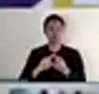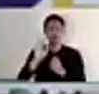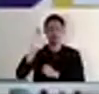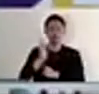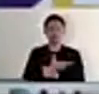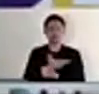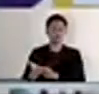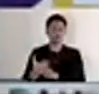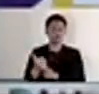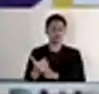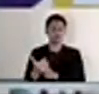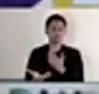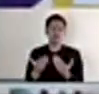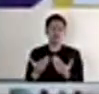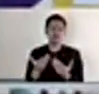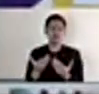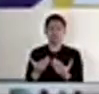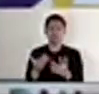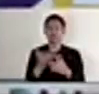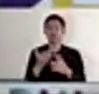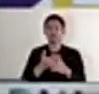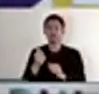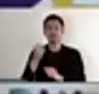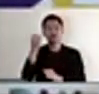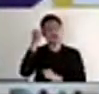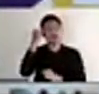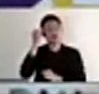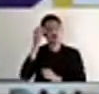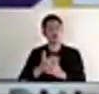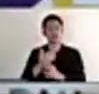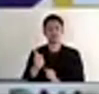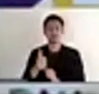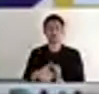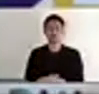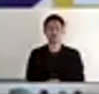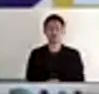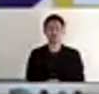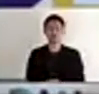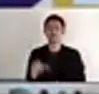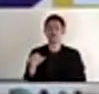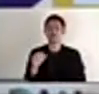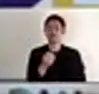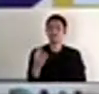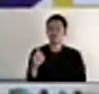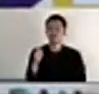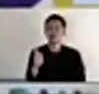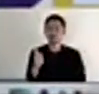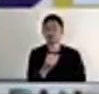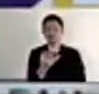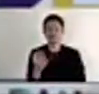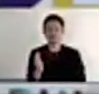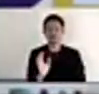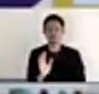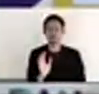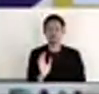bisa mengakses pengetahuannya ya pesawatnya berapa bisanya bisa lihat juga Negeri